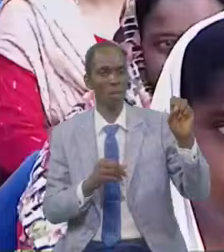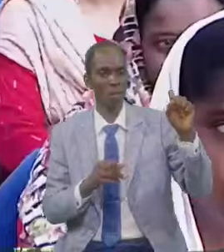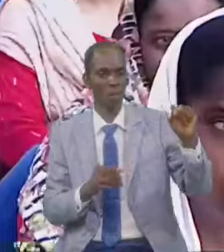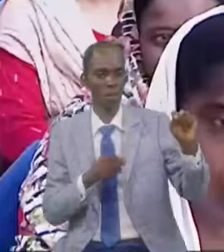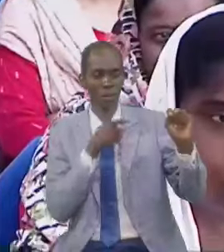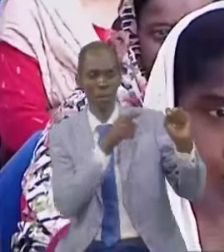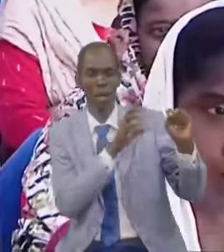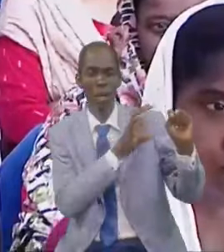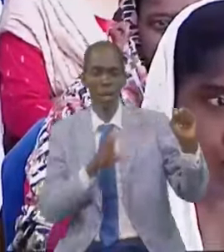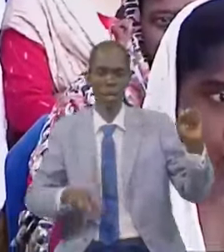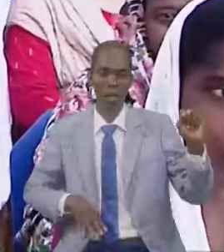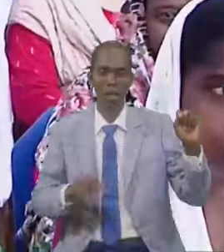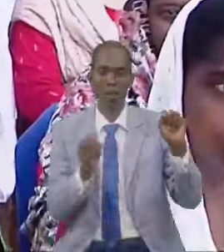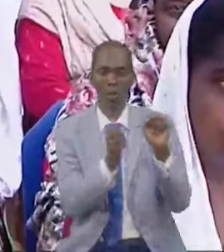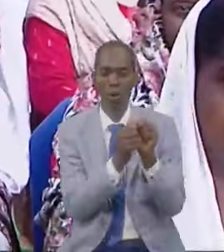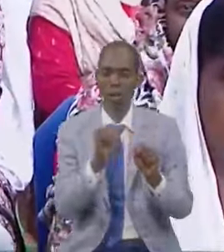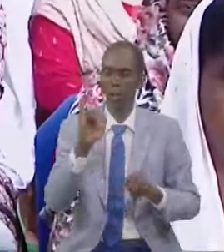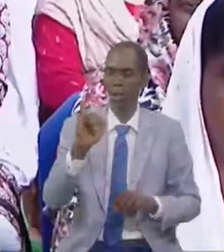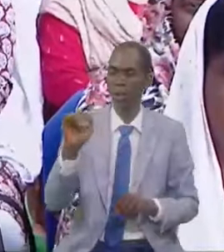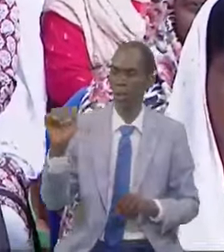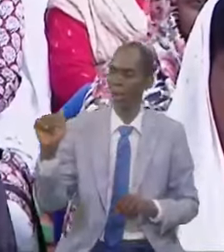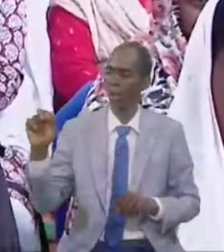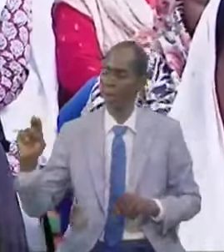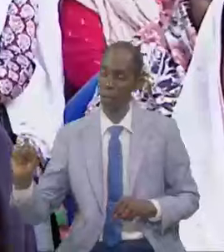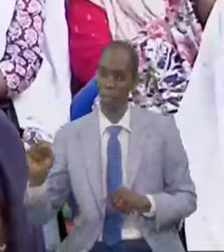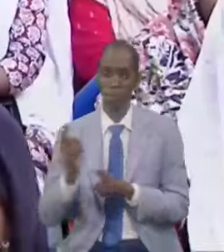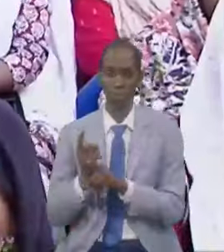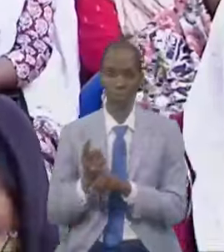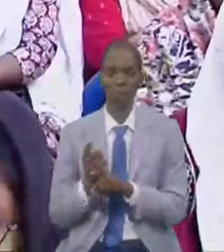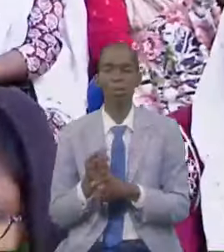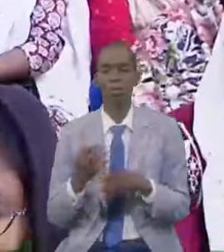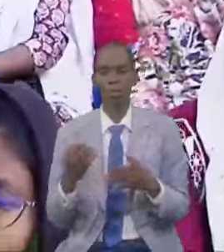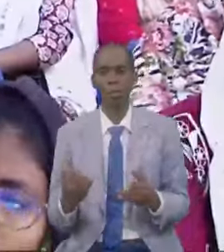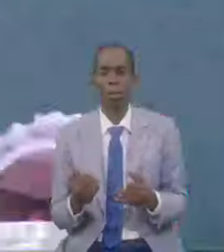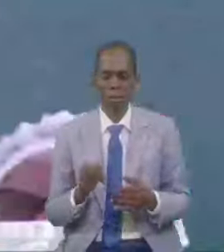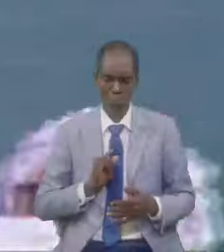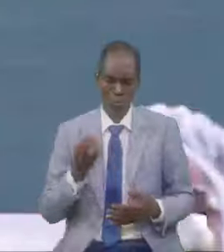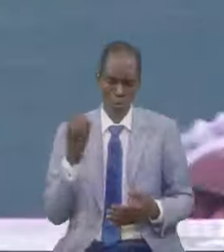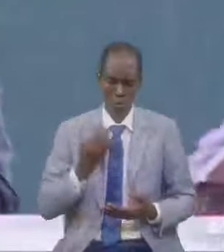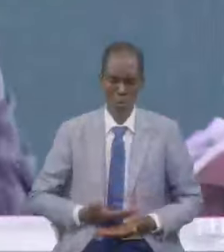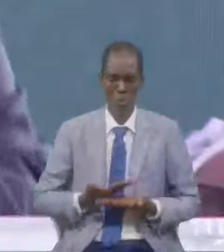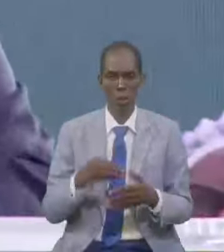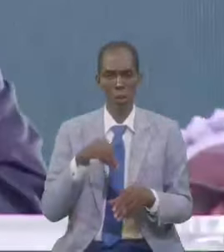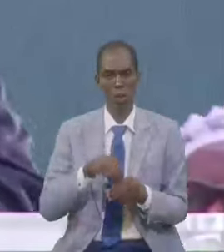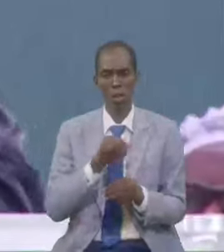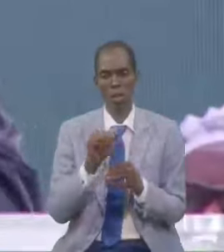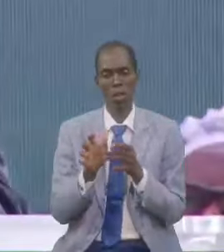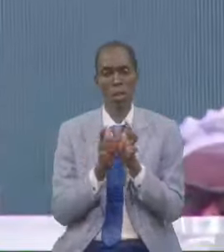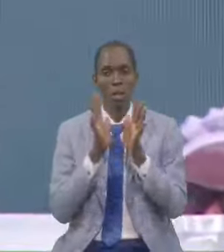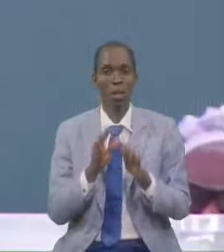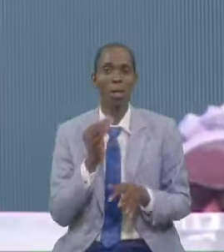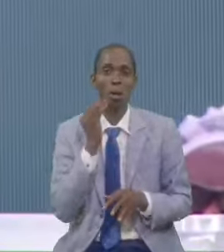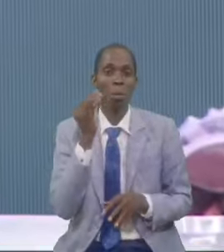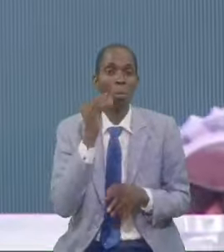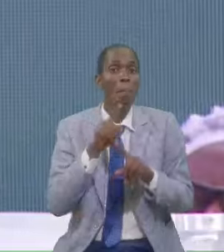అలాగే క్రీస్తు IN అనే మాట కనబడుతుంది. Born in a Christian home. అంటే ఒక క్రైస్తవ గృహంలో జన్మిస్తే క్రైస్ట్ ఇన్